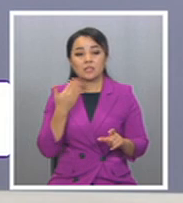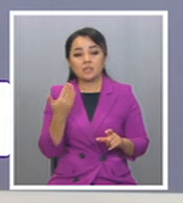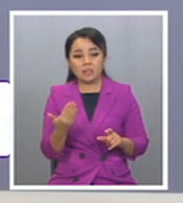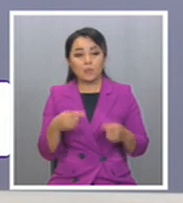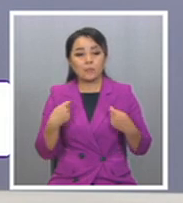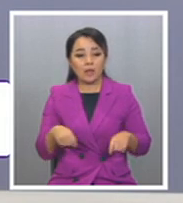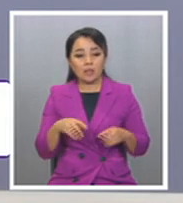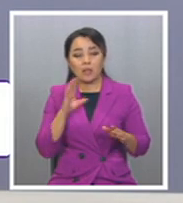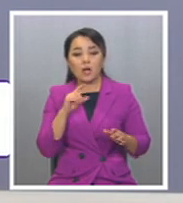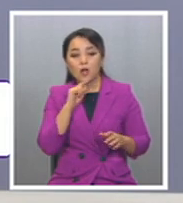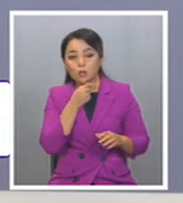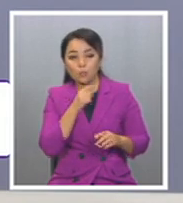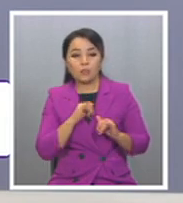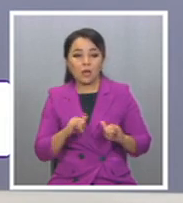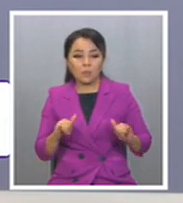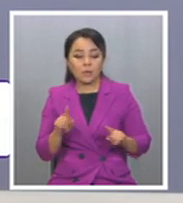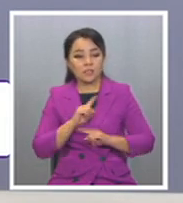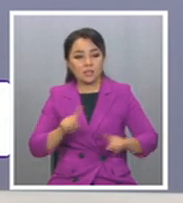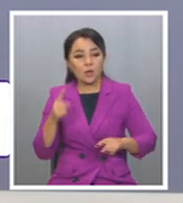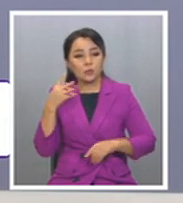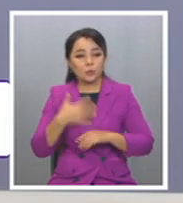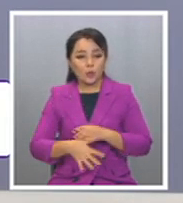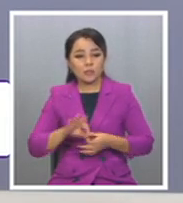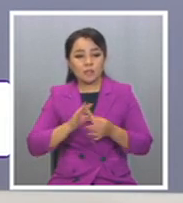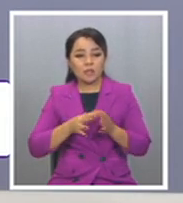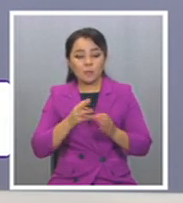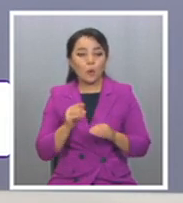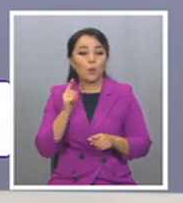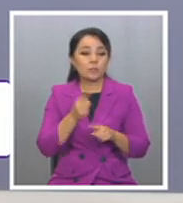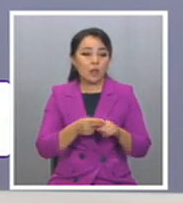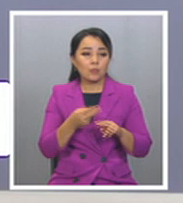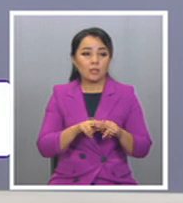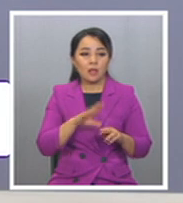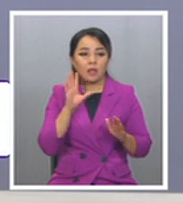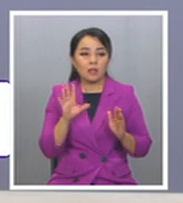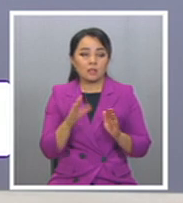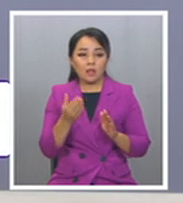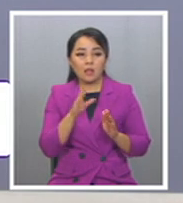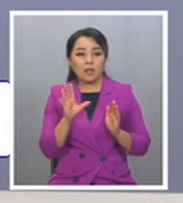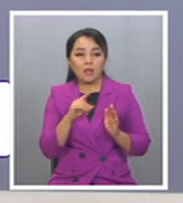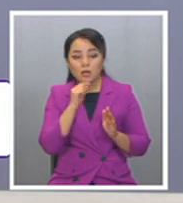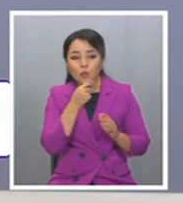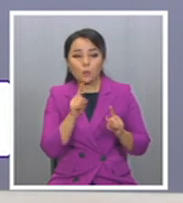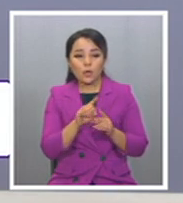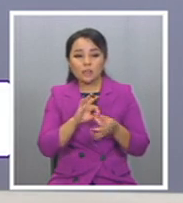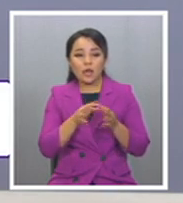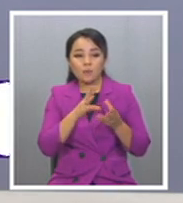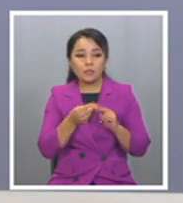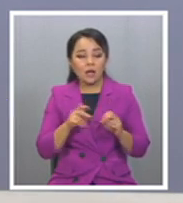нарықтық экономиканың даму ерекшеліктерін түсінеміз, сонымен қоса нарықтық экономикаға тән белгілерді анықтаймыз.